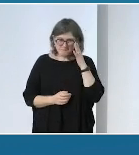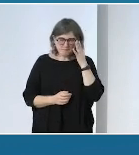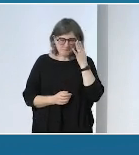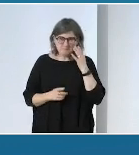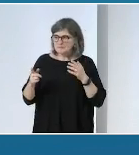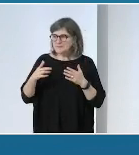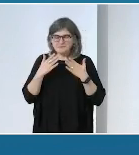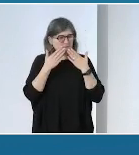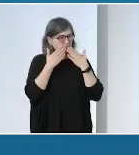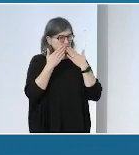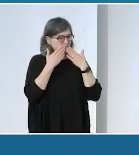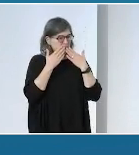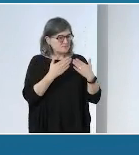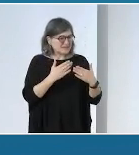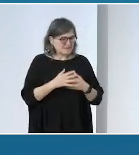Merci.